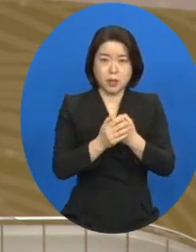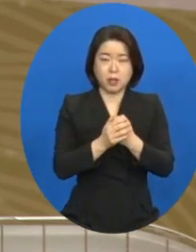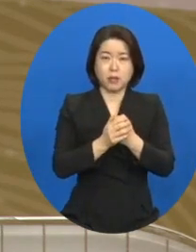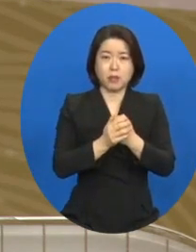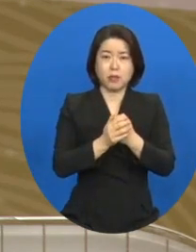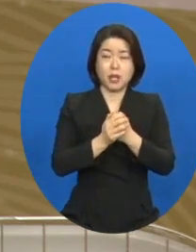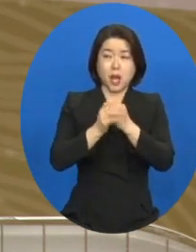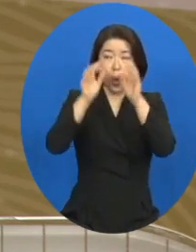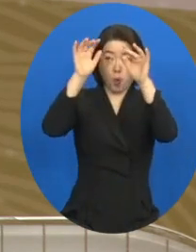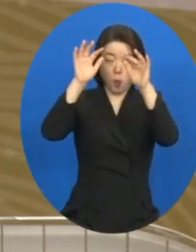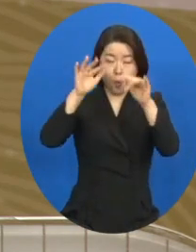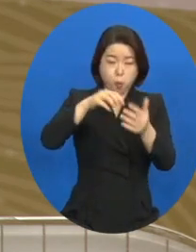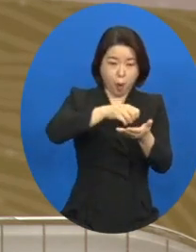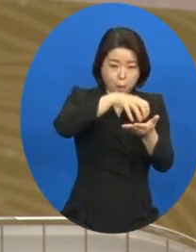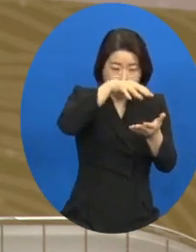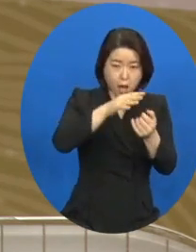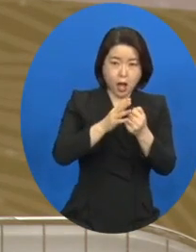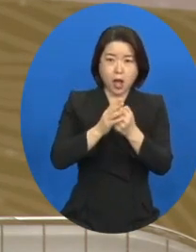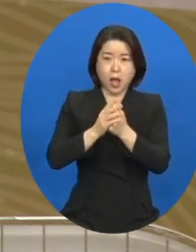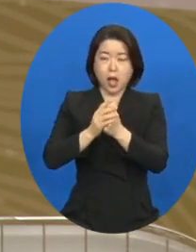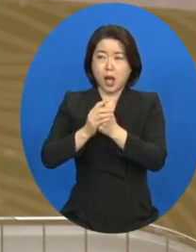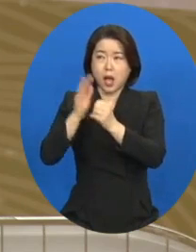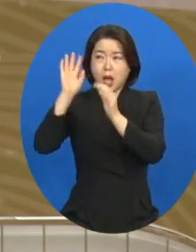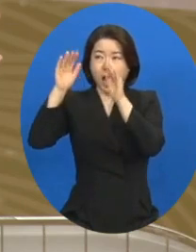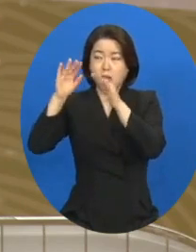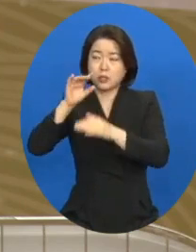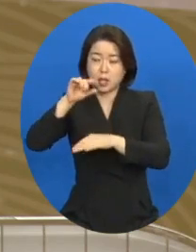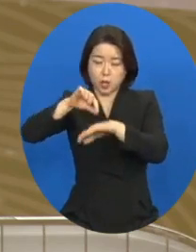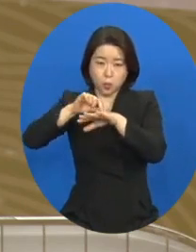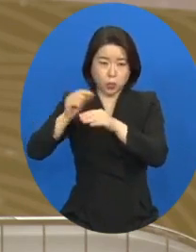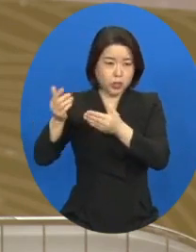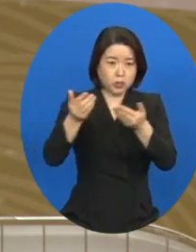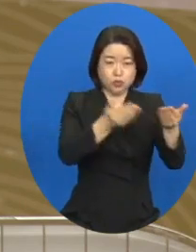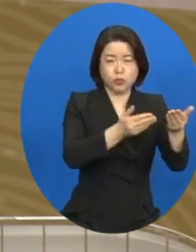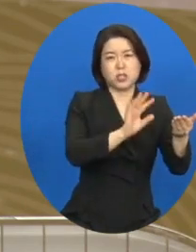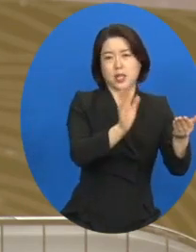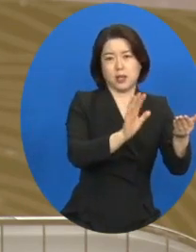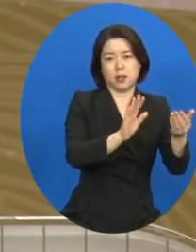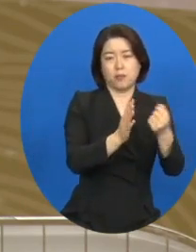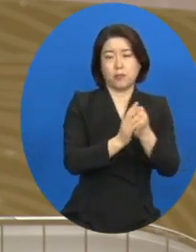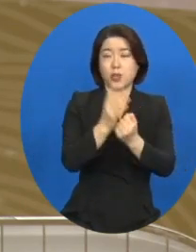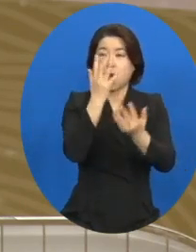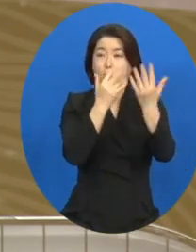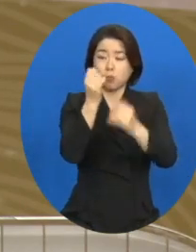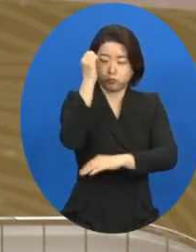만나와 메추라기를 주실 리도 없고 불기둥,